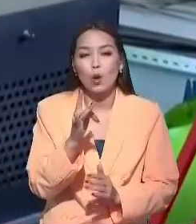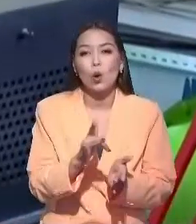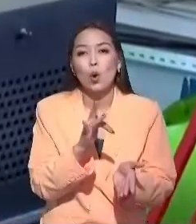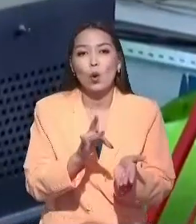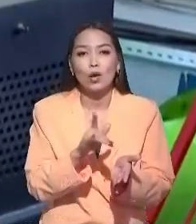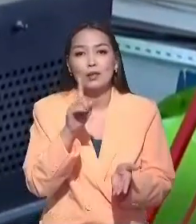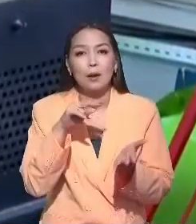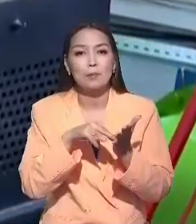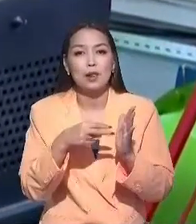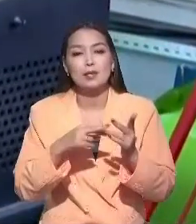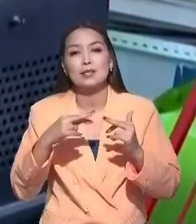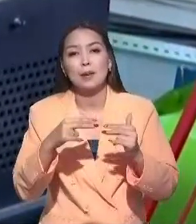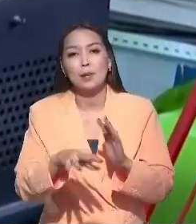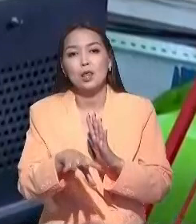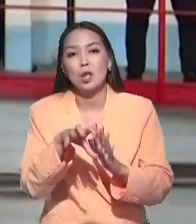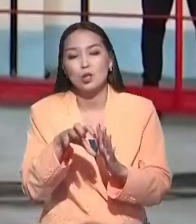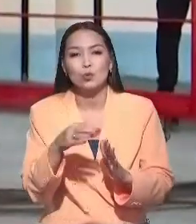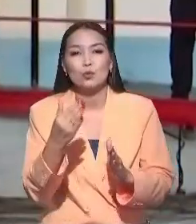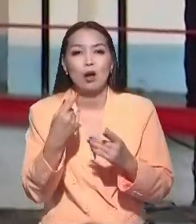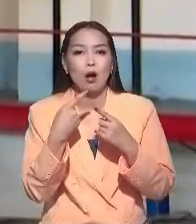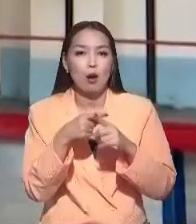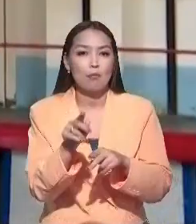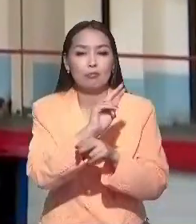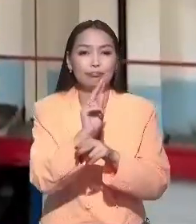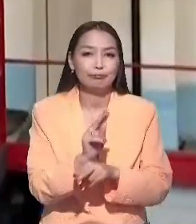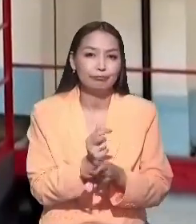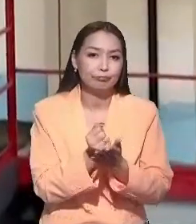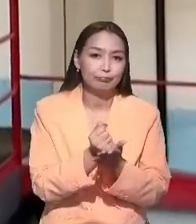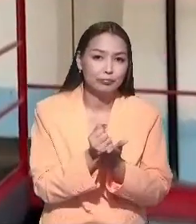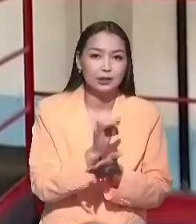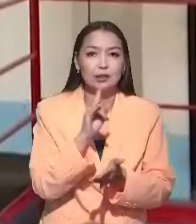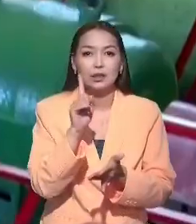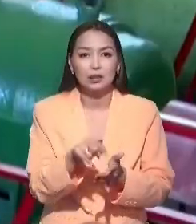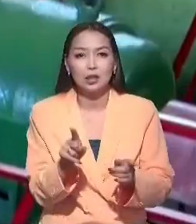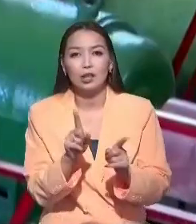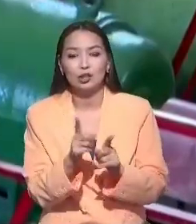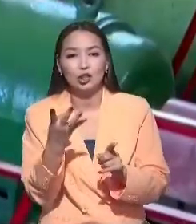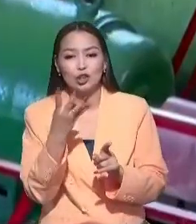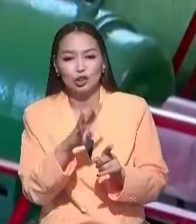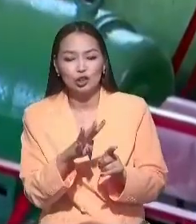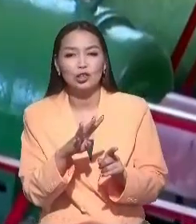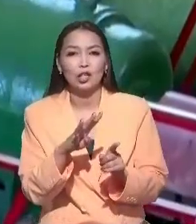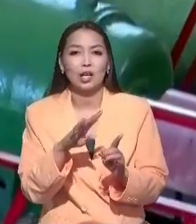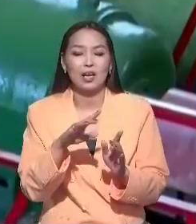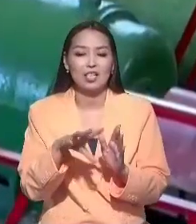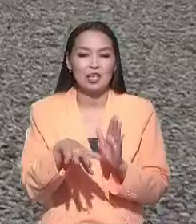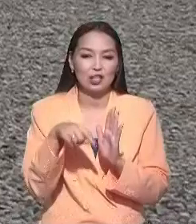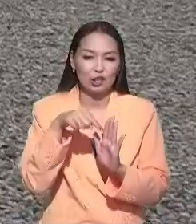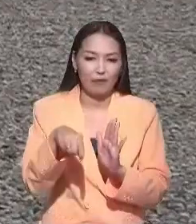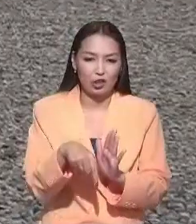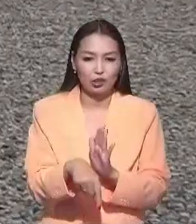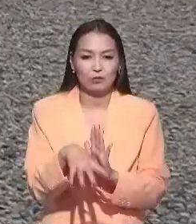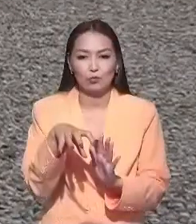мегаполиса. Так, в планах заменить насосное оборудование, реконструировать резервуары, а также пробурить 4 скважины.